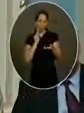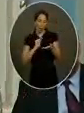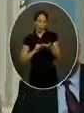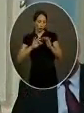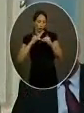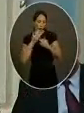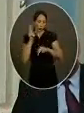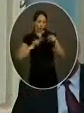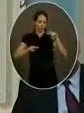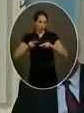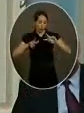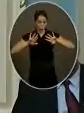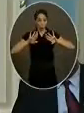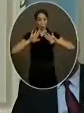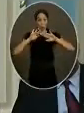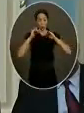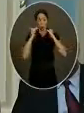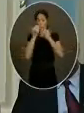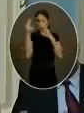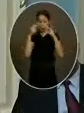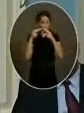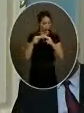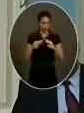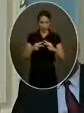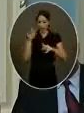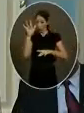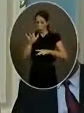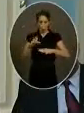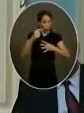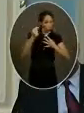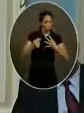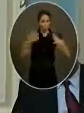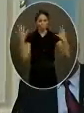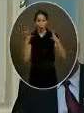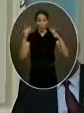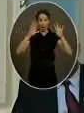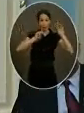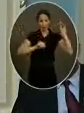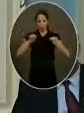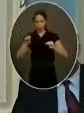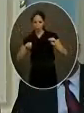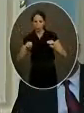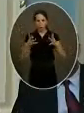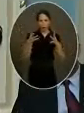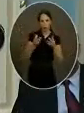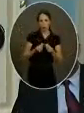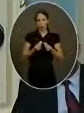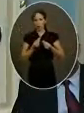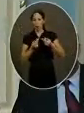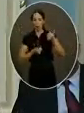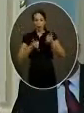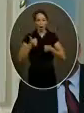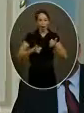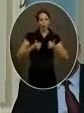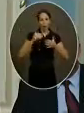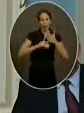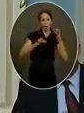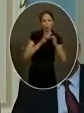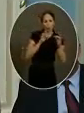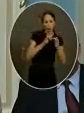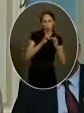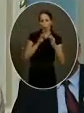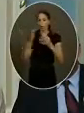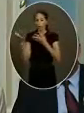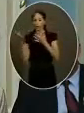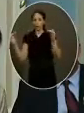et qu'on puisse, en toute connaissance de cause, évaluer quelle est la solution la moins coûteuse, à même qualité, même service